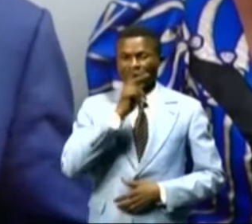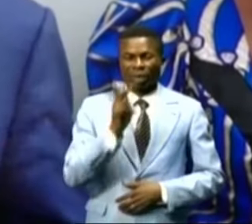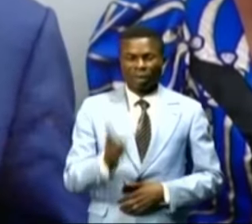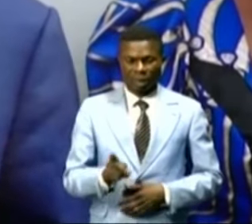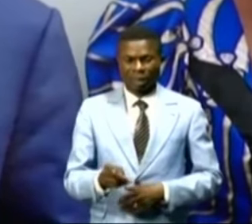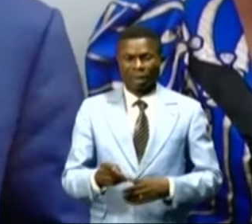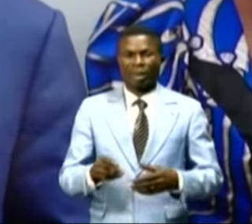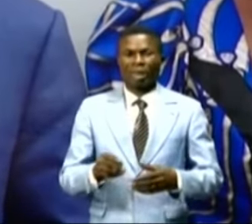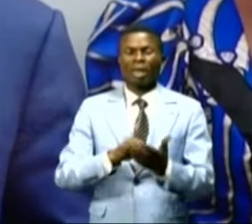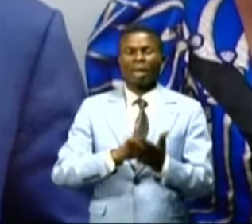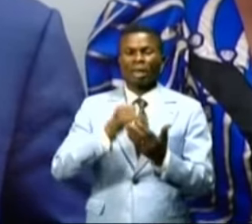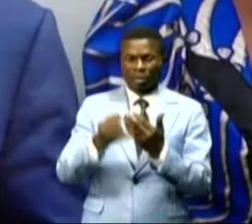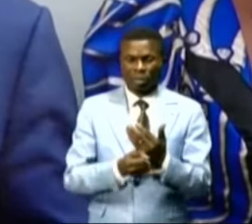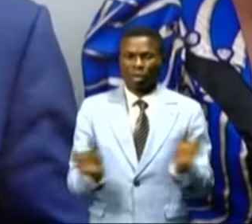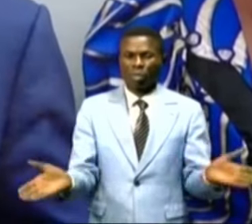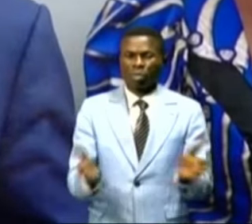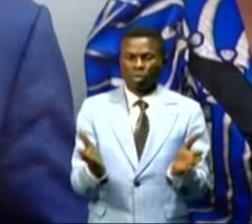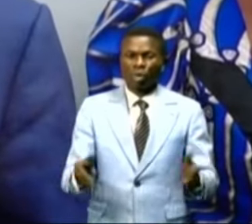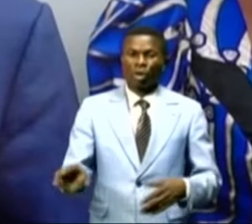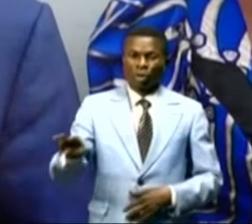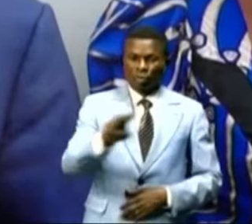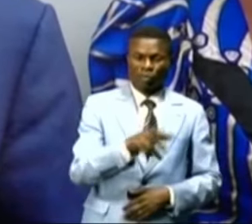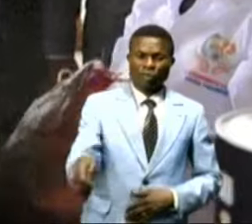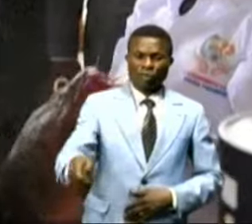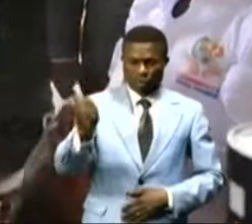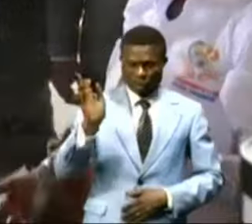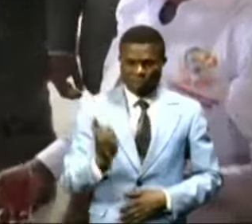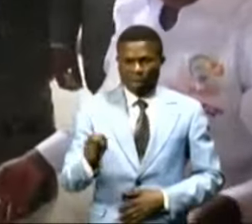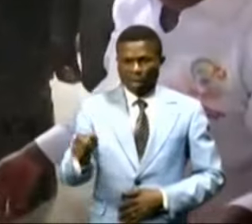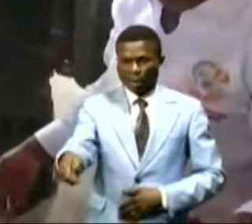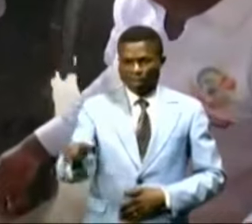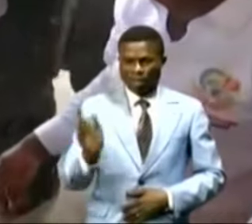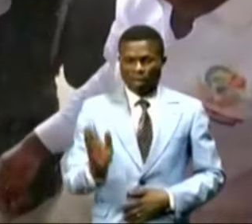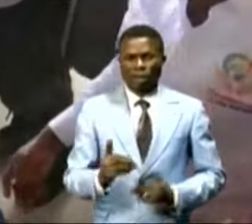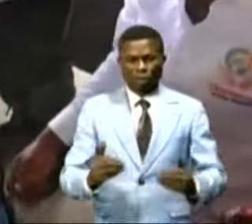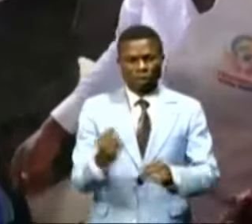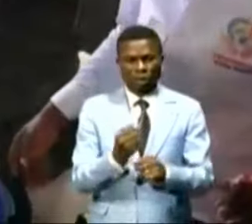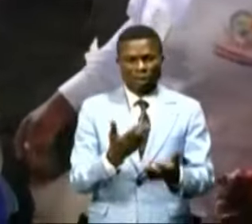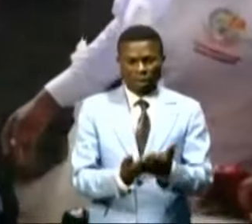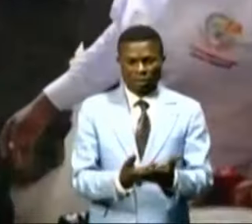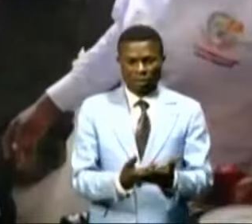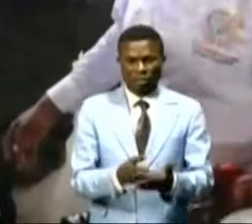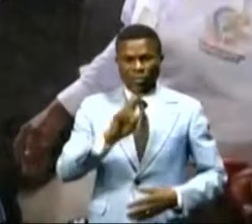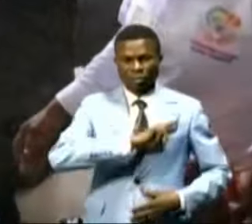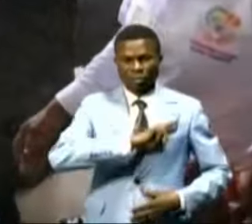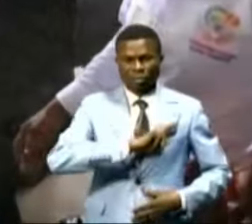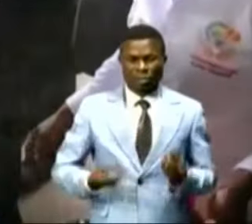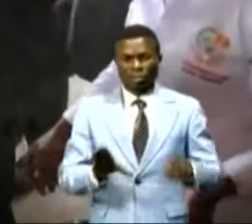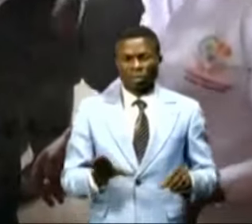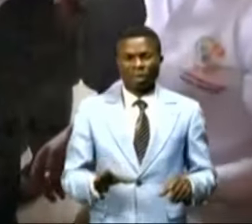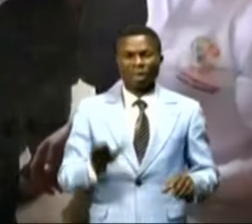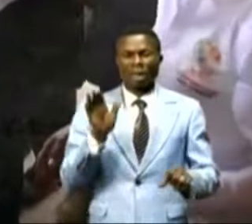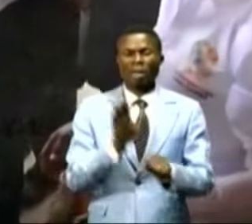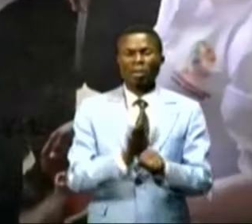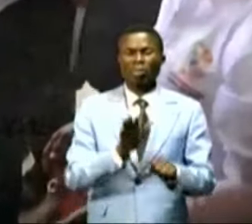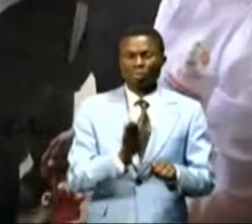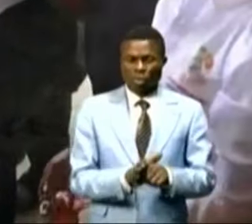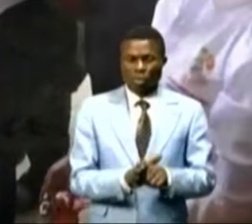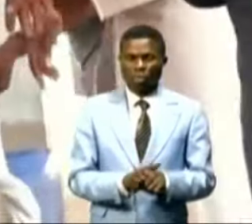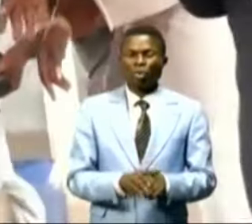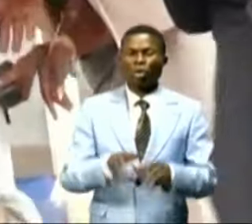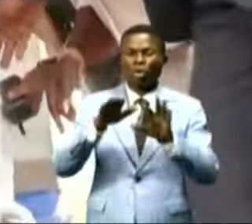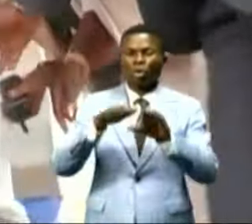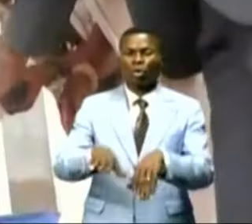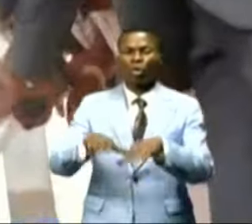chef de l'État, pour encourager les pêcheurs et les pisciculteurs. La RDC, il faut le mentionner, dispose d'un potentiel halieutique estimé par